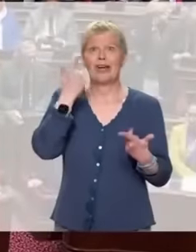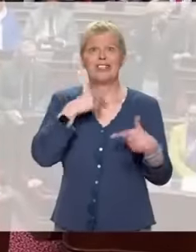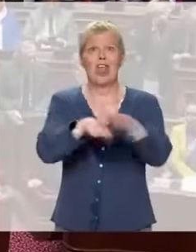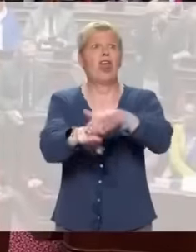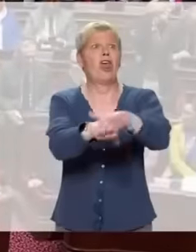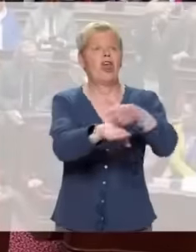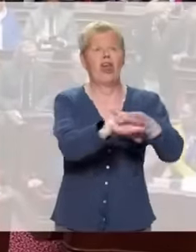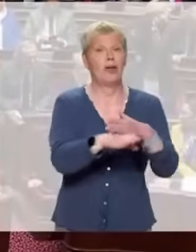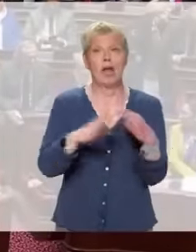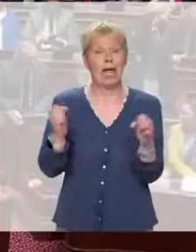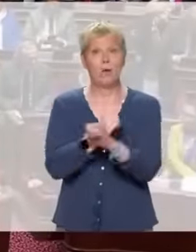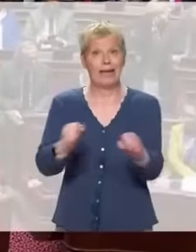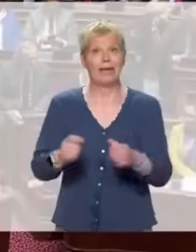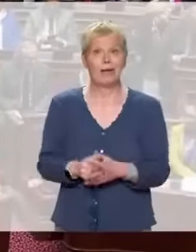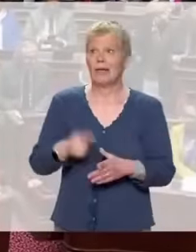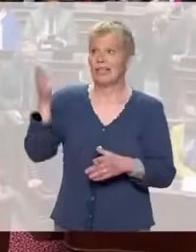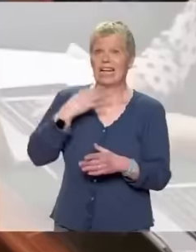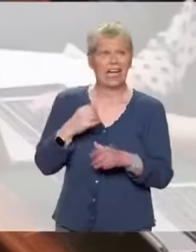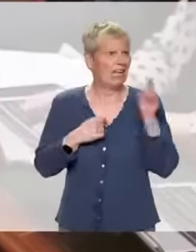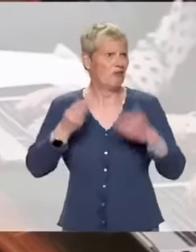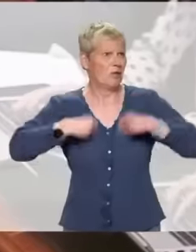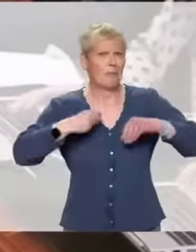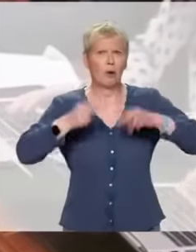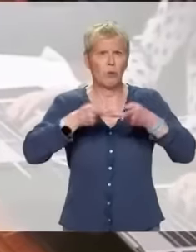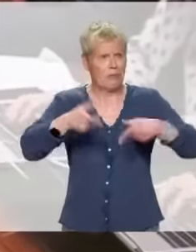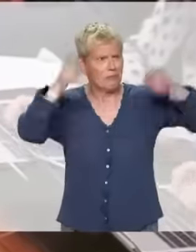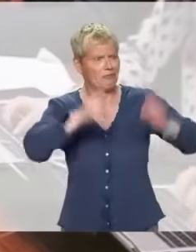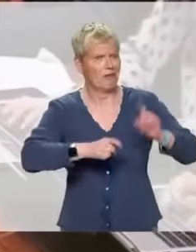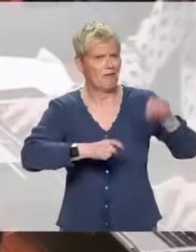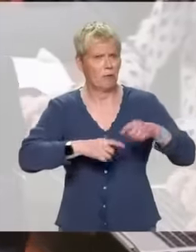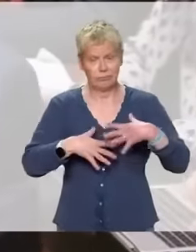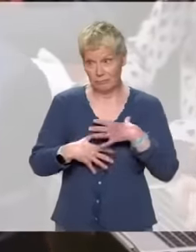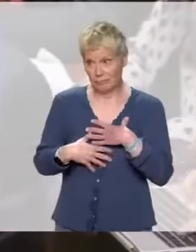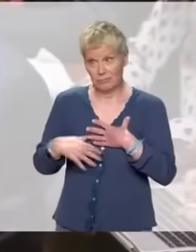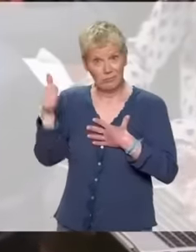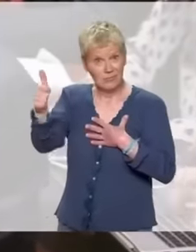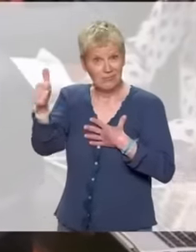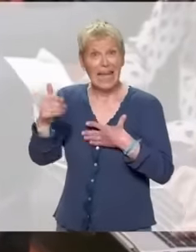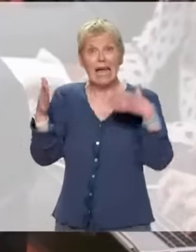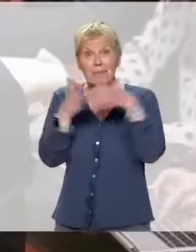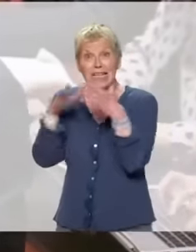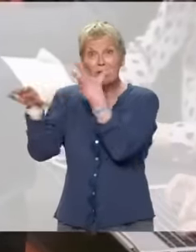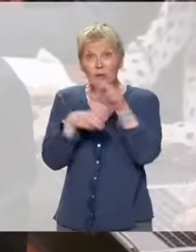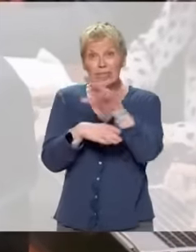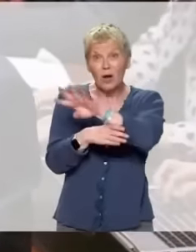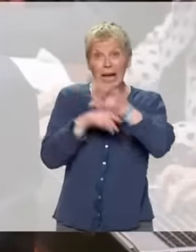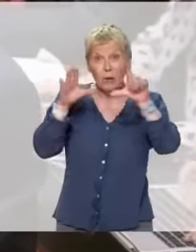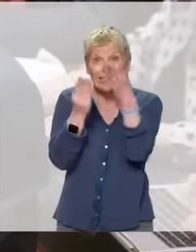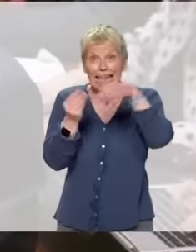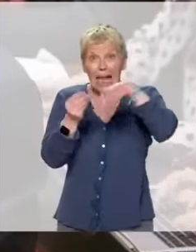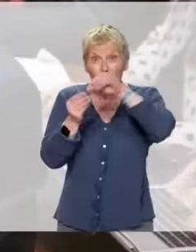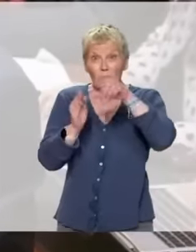limites. Ils nous disent « réduisez la dépense publique », mais ils ont déposé 1847